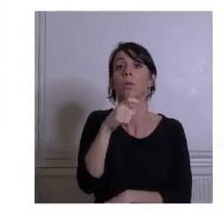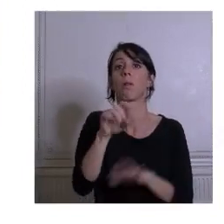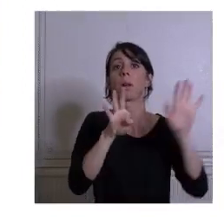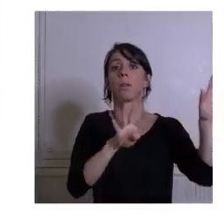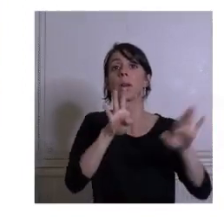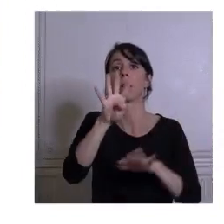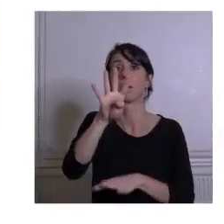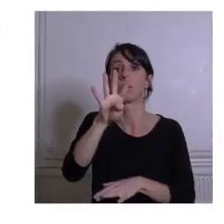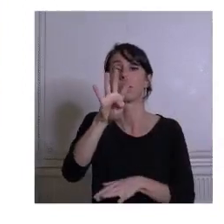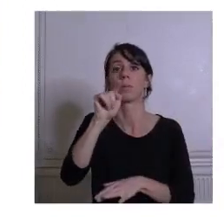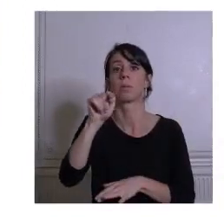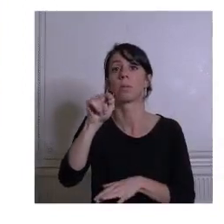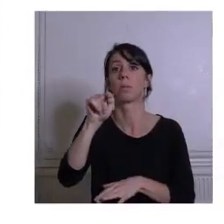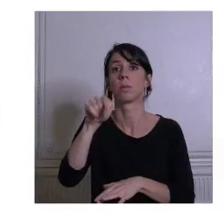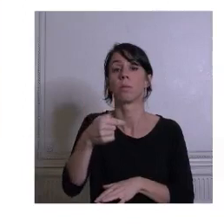Délibération numéro 6.